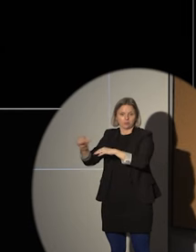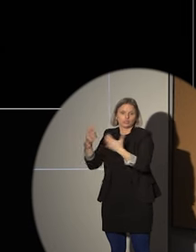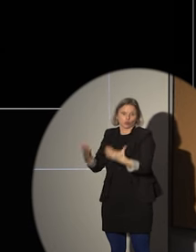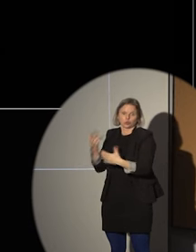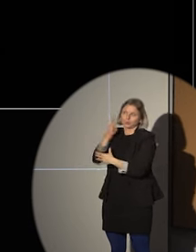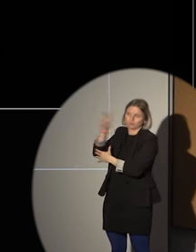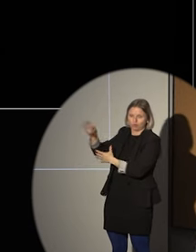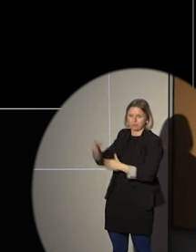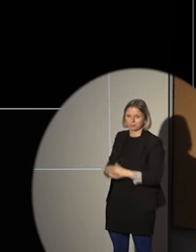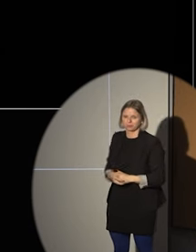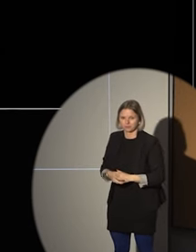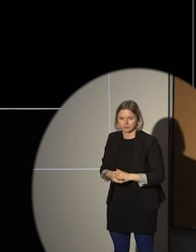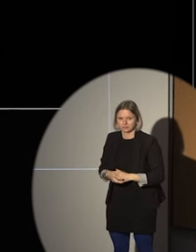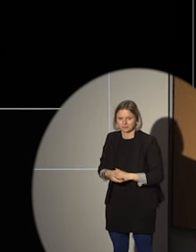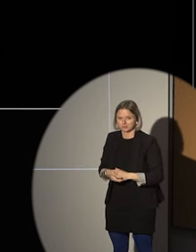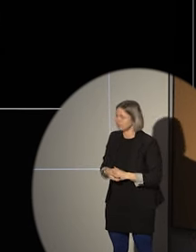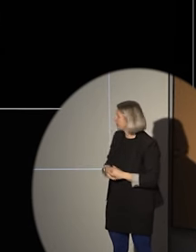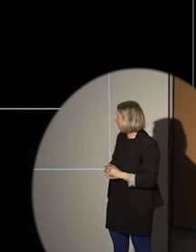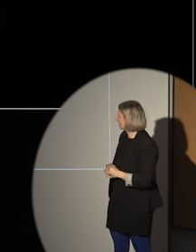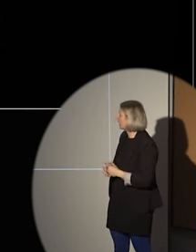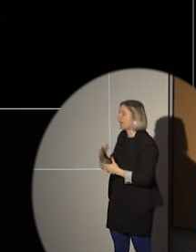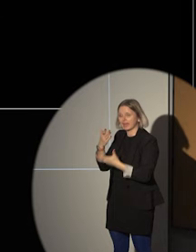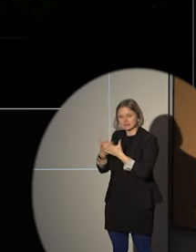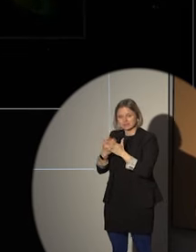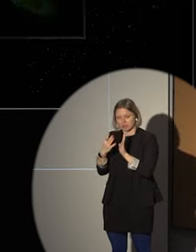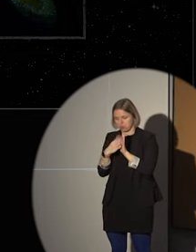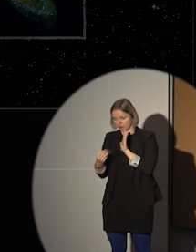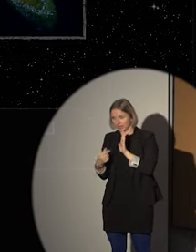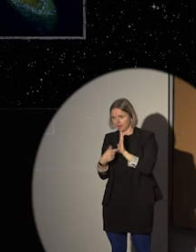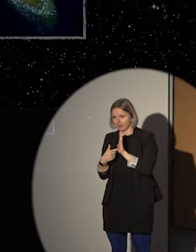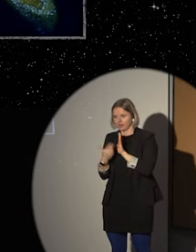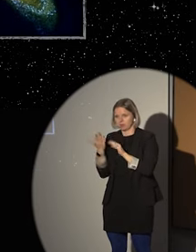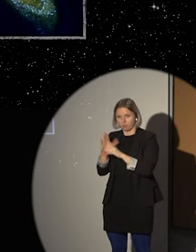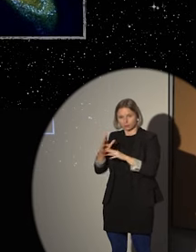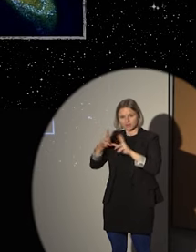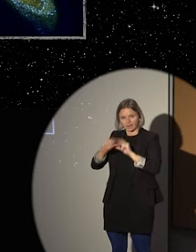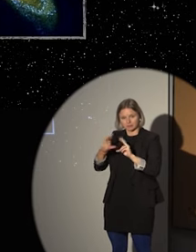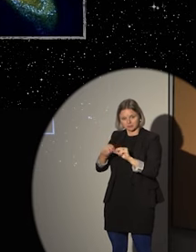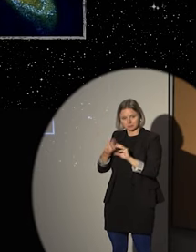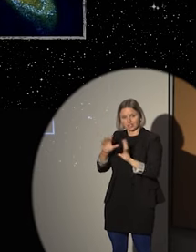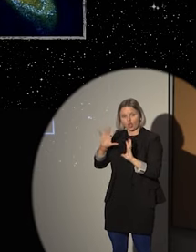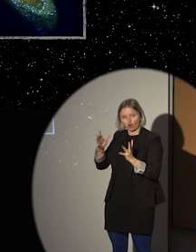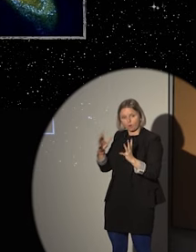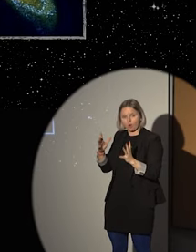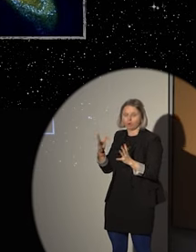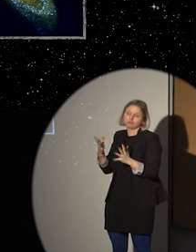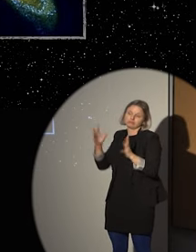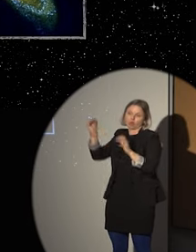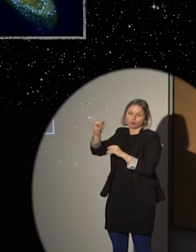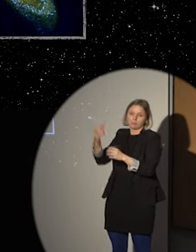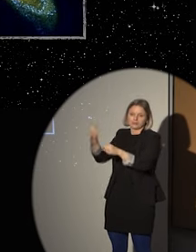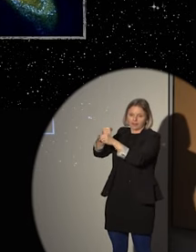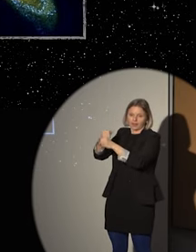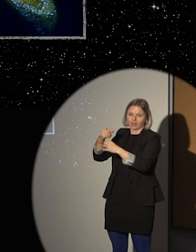voyons aujourd'hui. Et grâce à ce modèle, en fait, on explique la totalité des observations de la galaxie d'Andromède. Vous préférez, on a